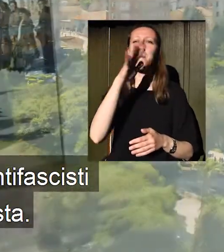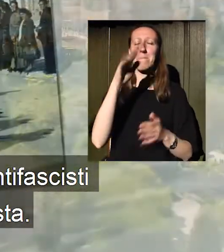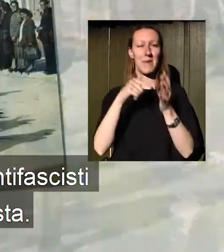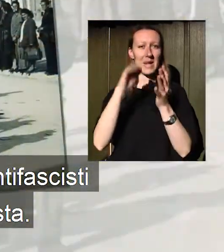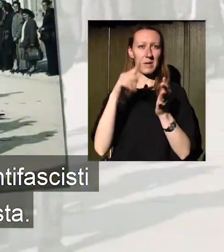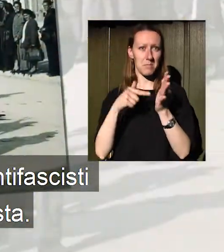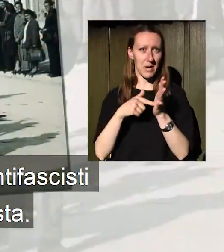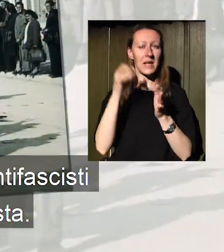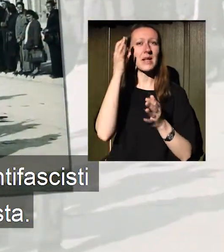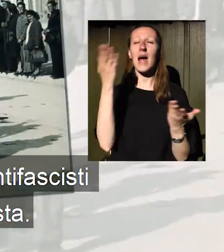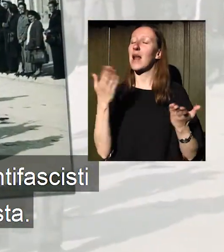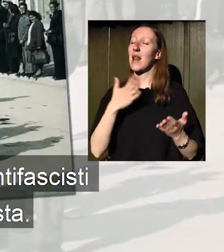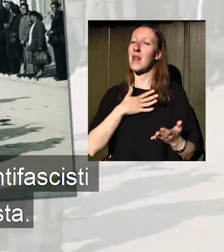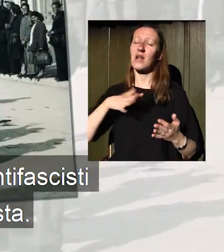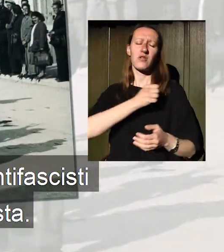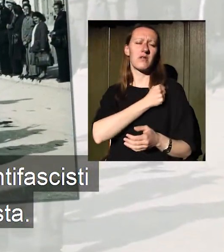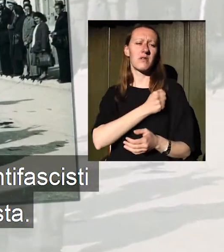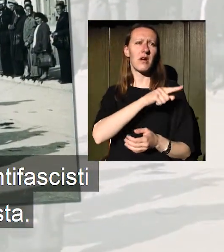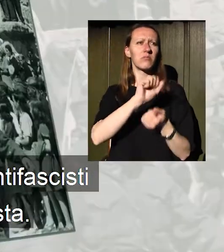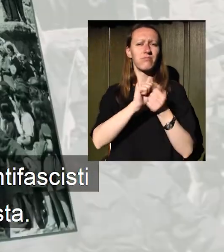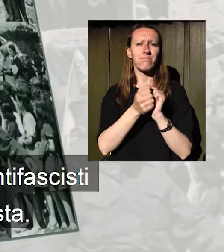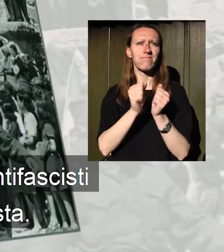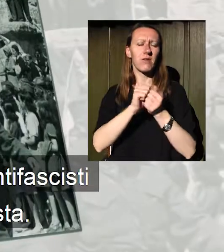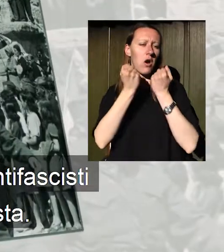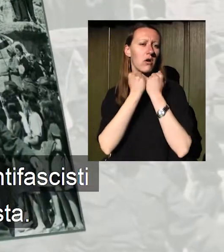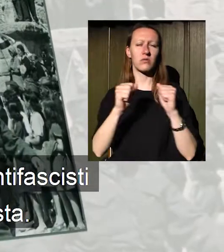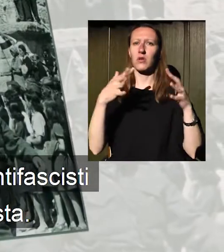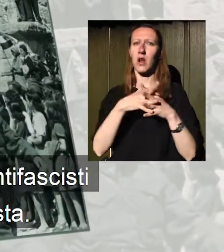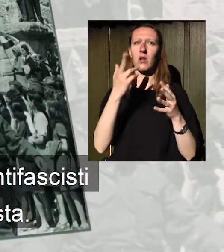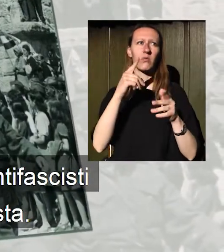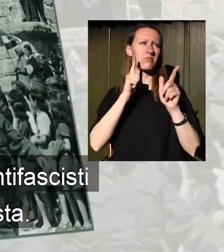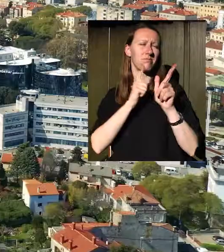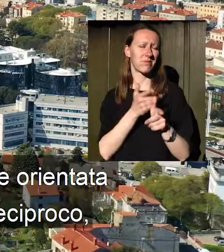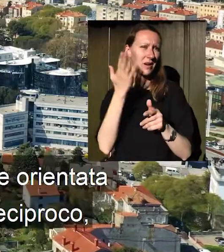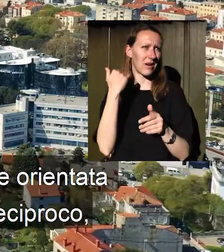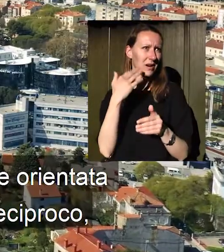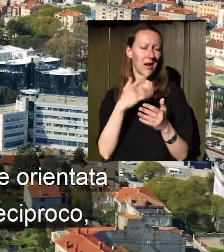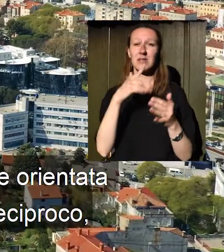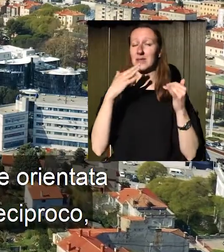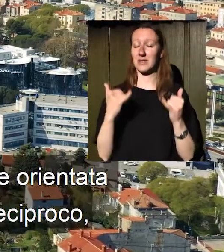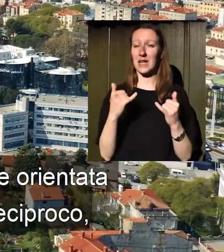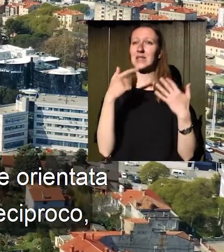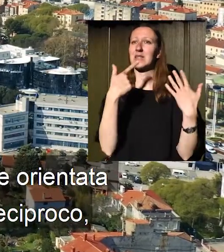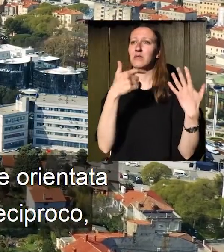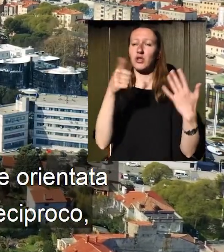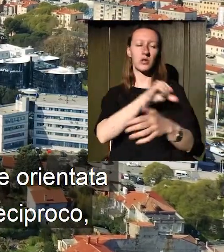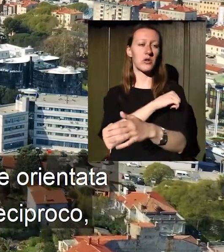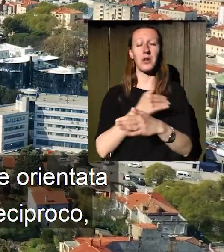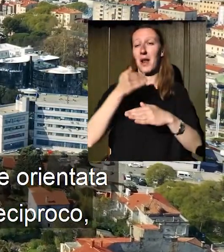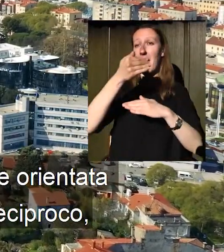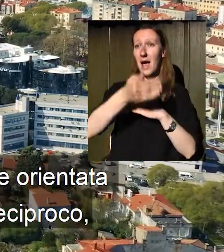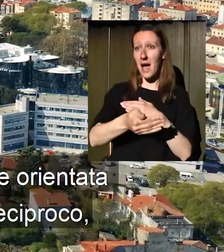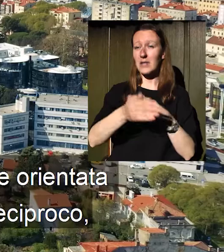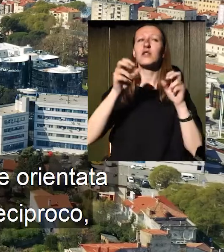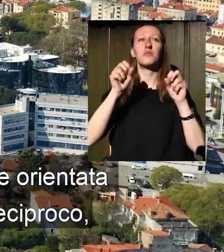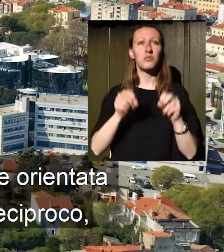svibnja, dan kada su naši hrabri antifašisti grad oslobodili od fašističkog terora. Danas, 76 godina kasnije,